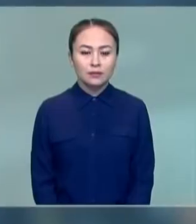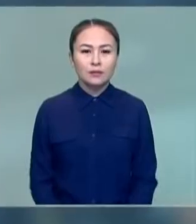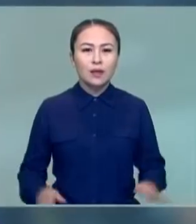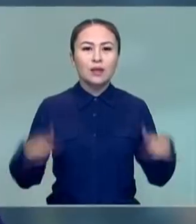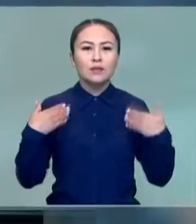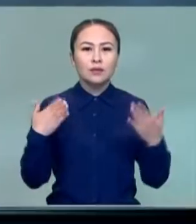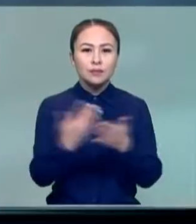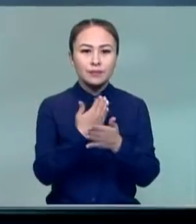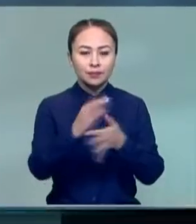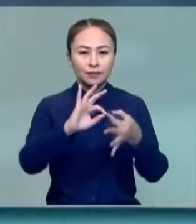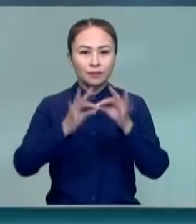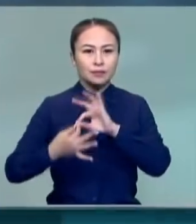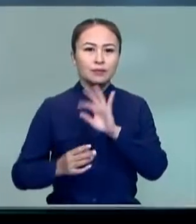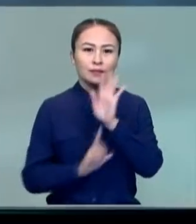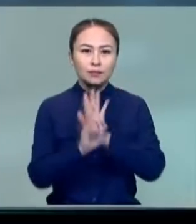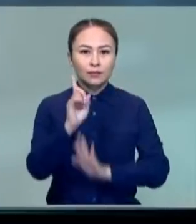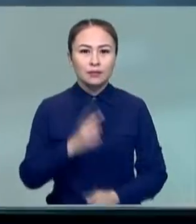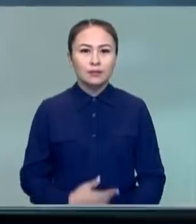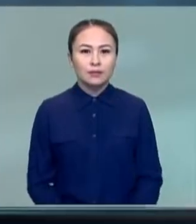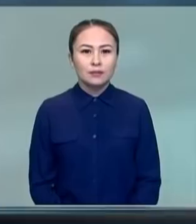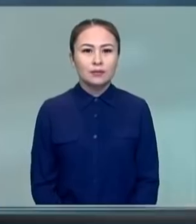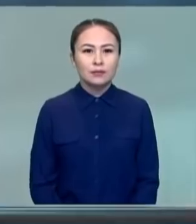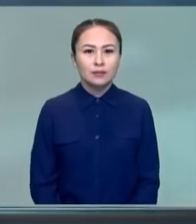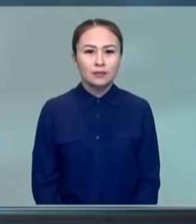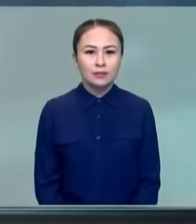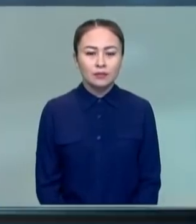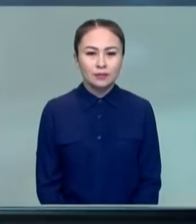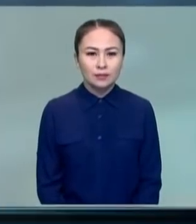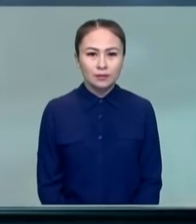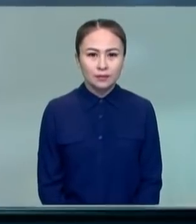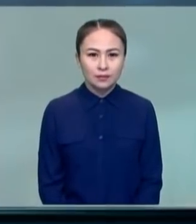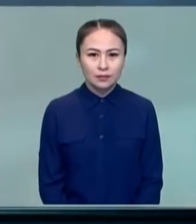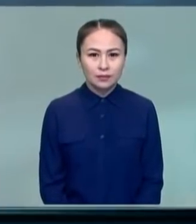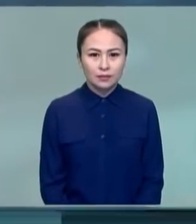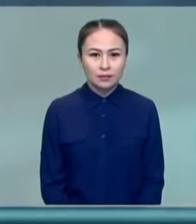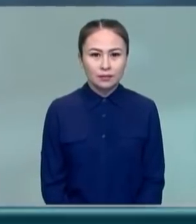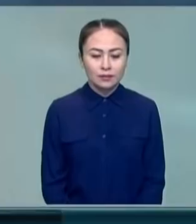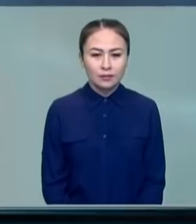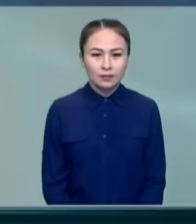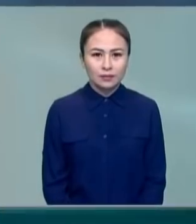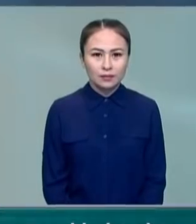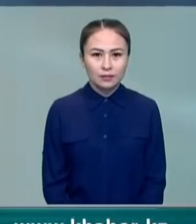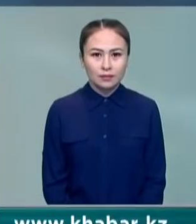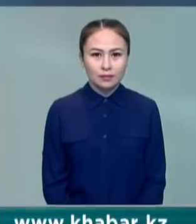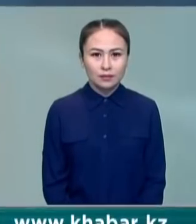Ассаламу алейкум, тікелей эфирде түскі жаңалықтар. Студияда мен Азамат Әбілқайыр, сурдоудармада Жанбота Сәрсенбаева.